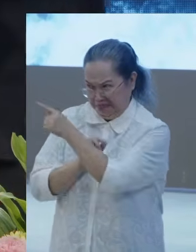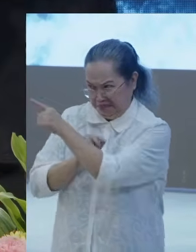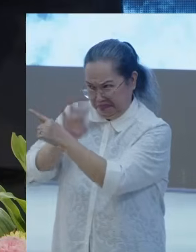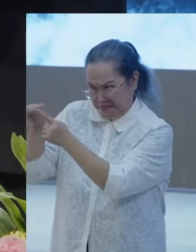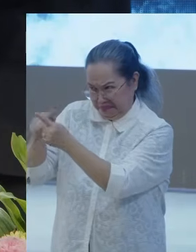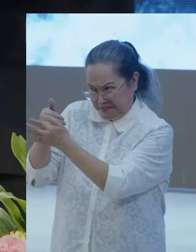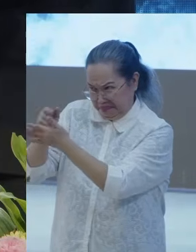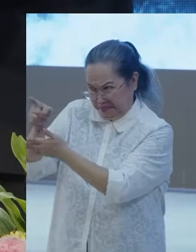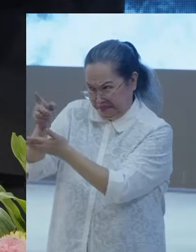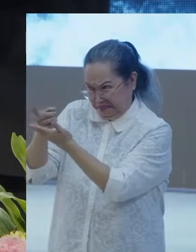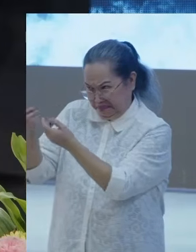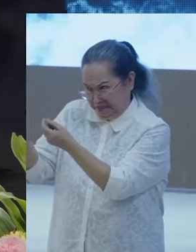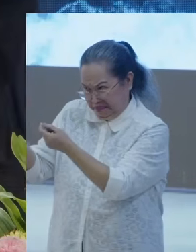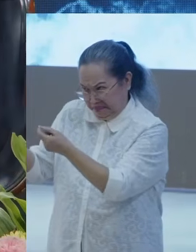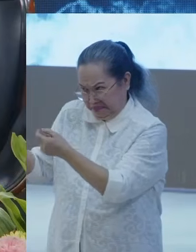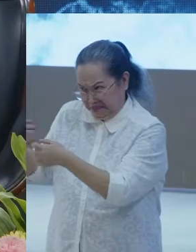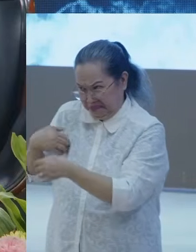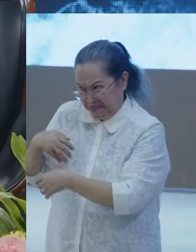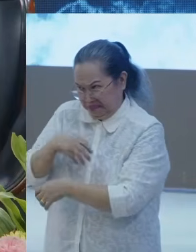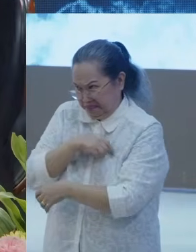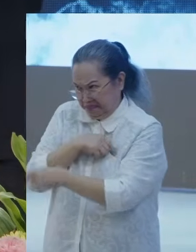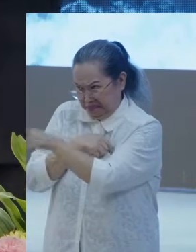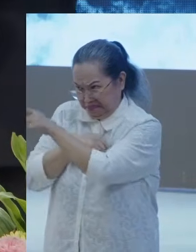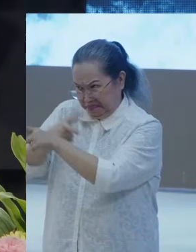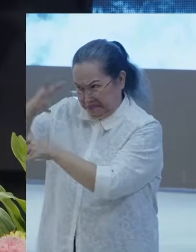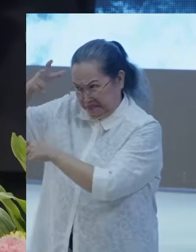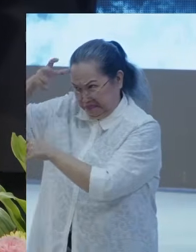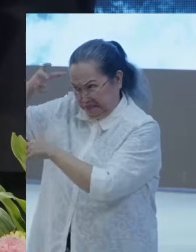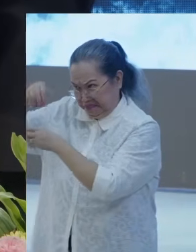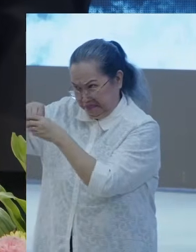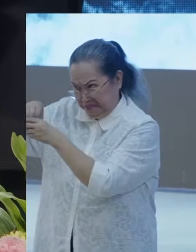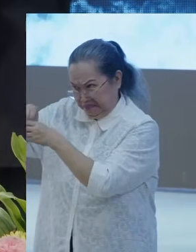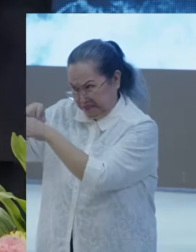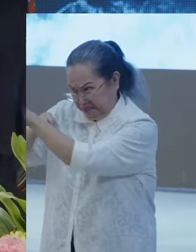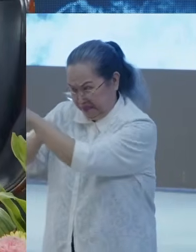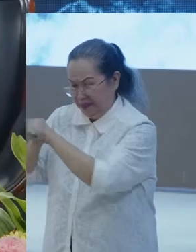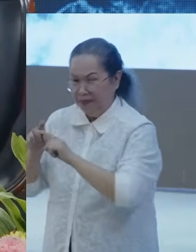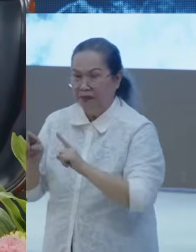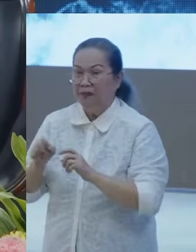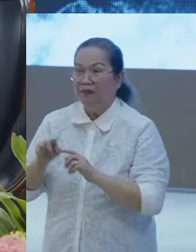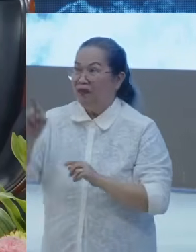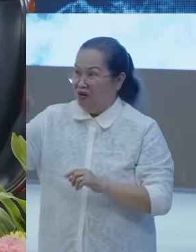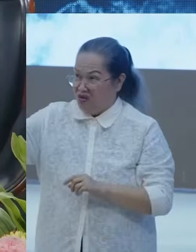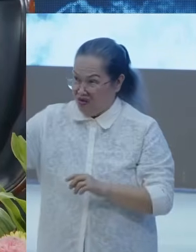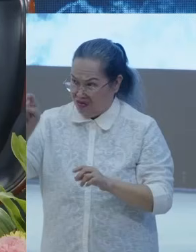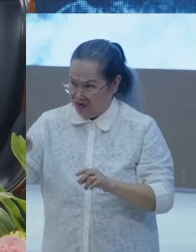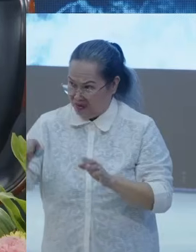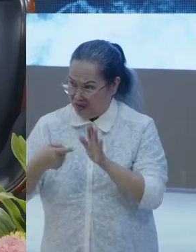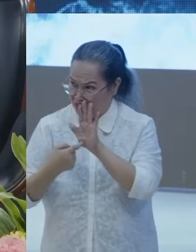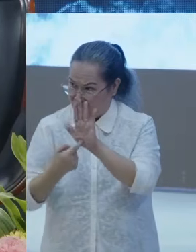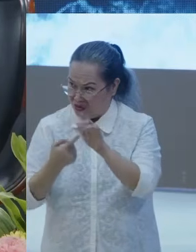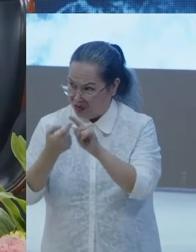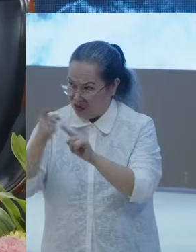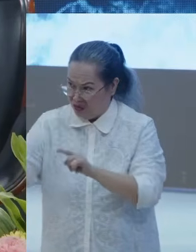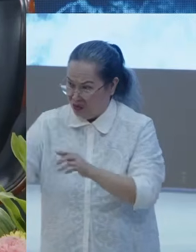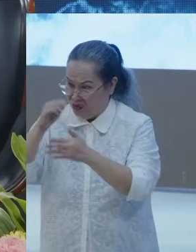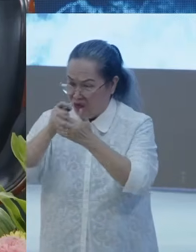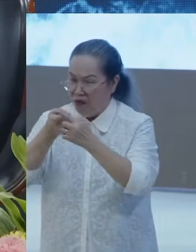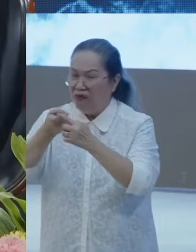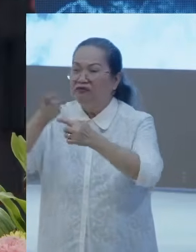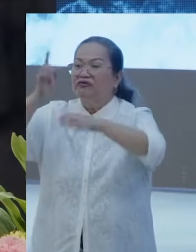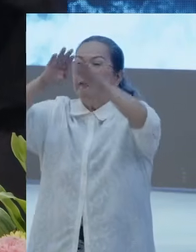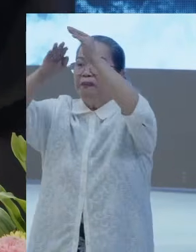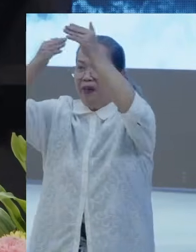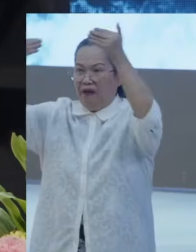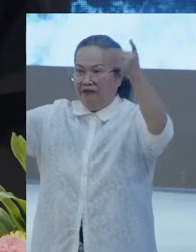ginawa mo, lahat yan ay gawa ng demonyo. Kaya patunayan mo na ikaw ay galing sa langit. Gusto